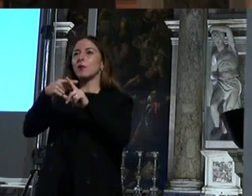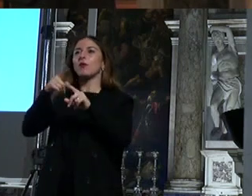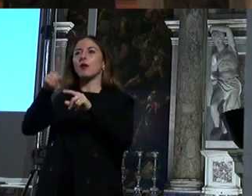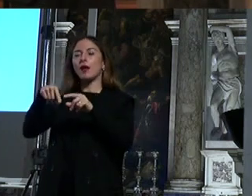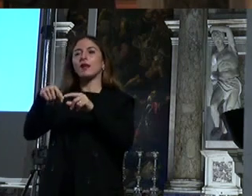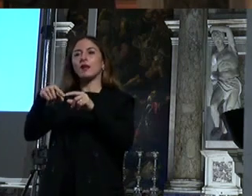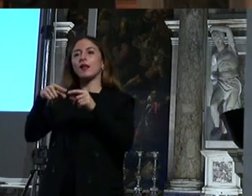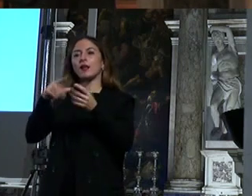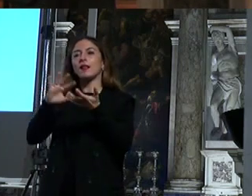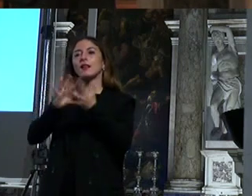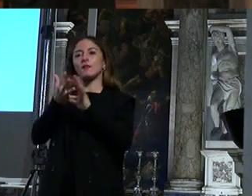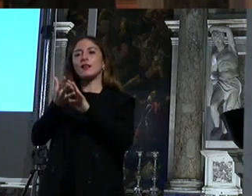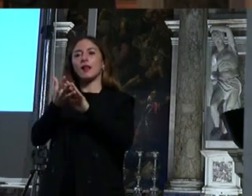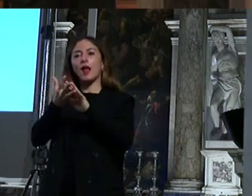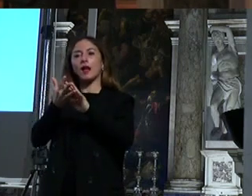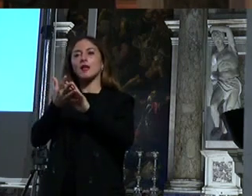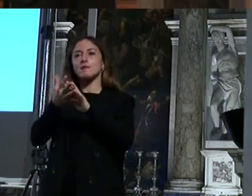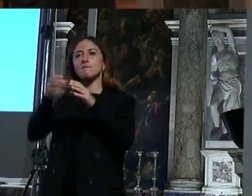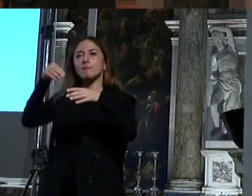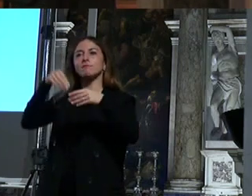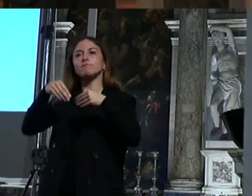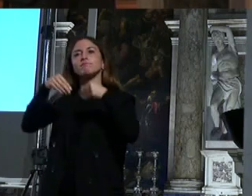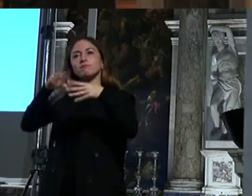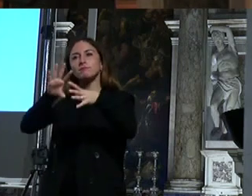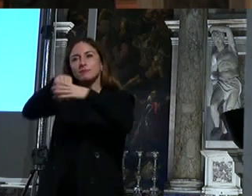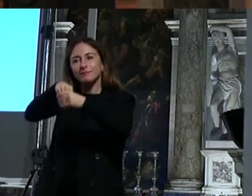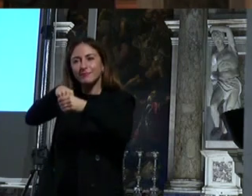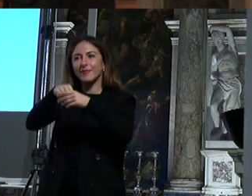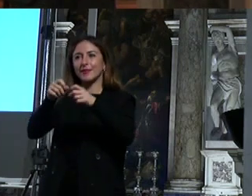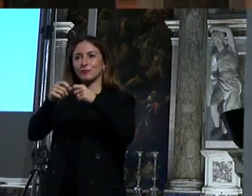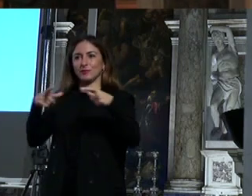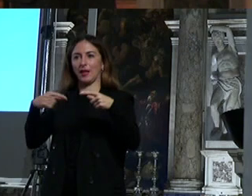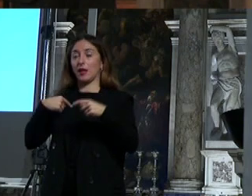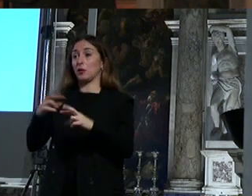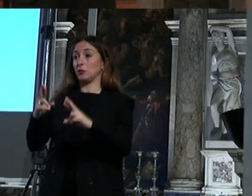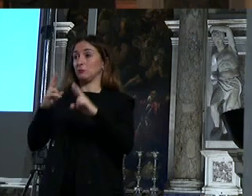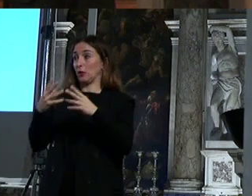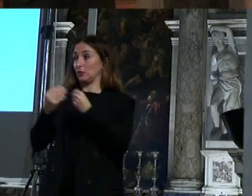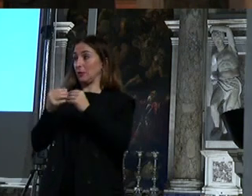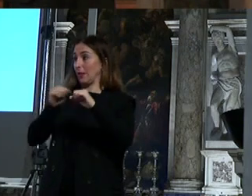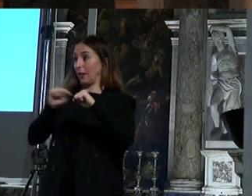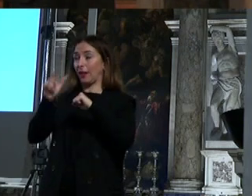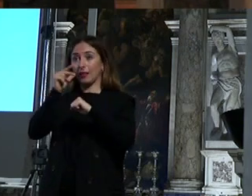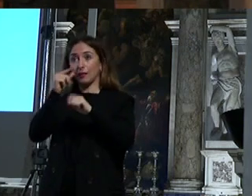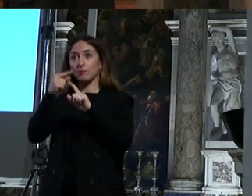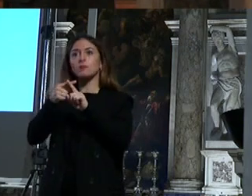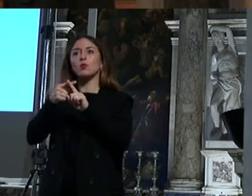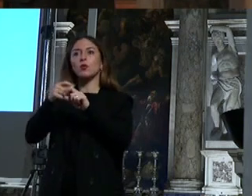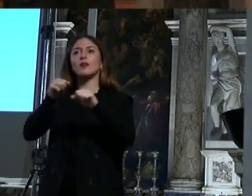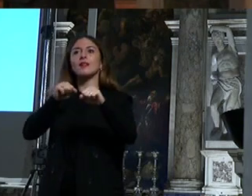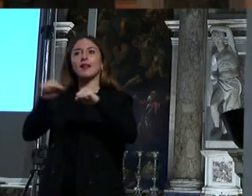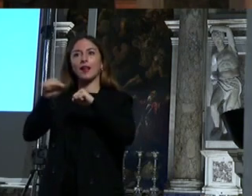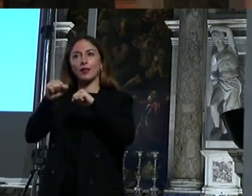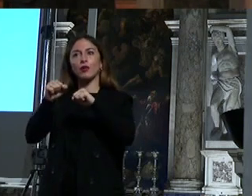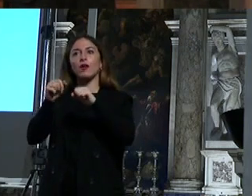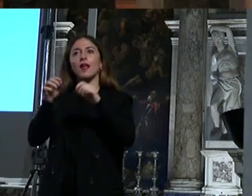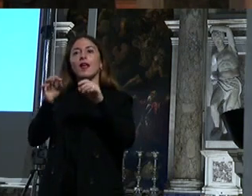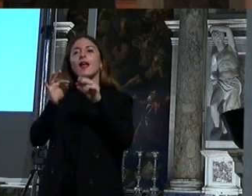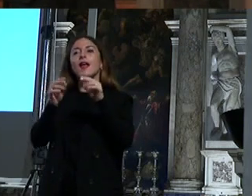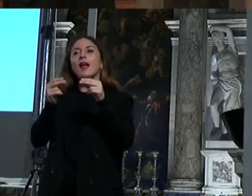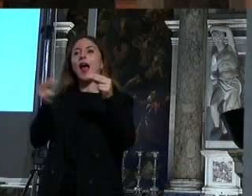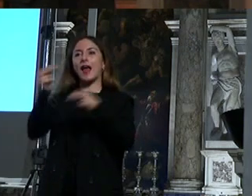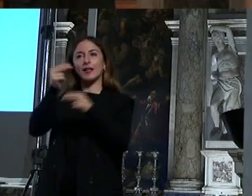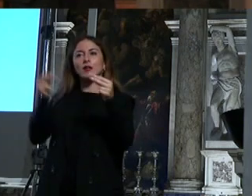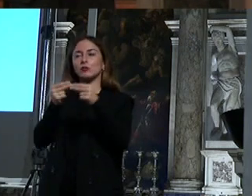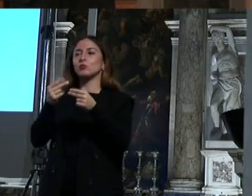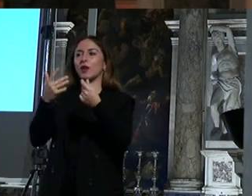parte della nostra città. Io spero, e con la rettrice e anche col rettore di architettura abbiamo chiacchierato di queste